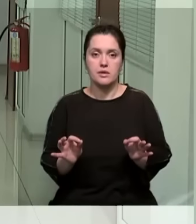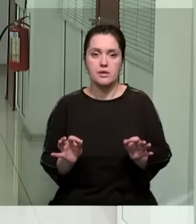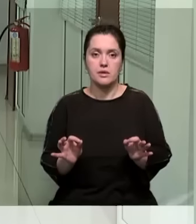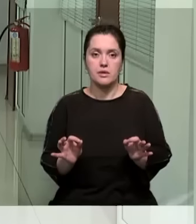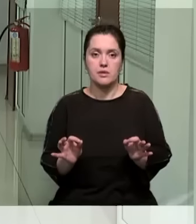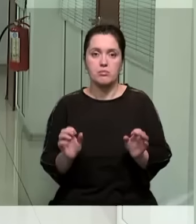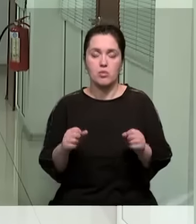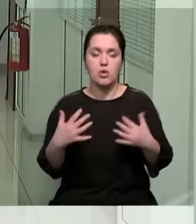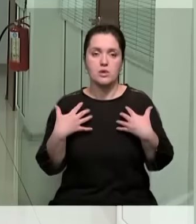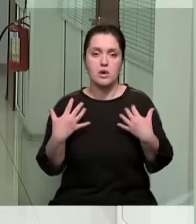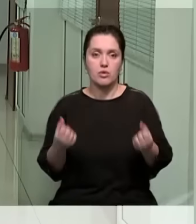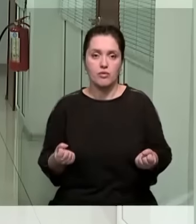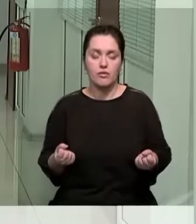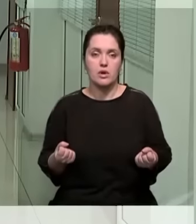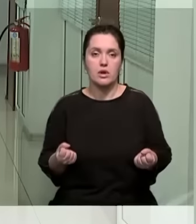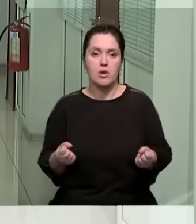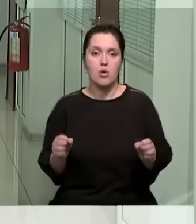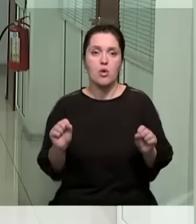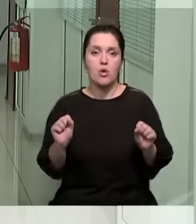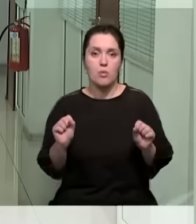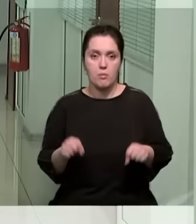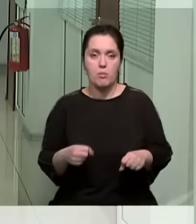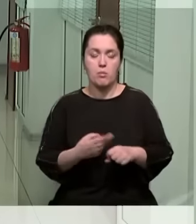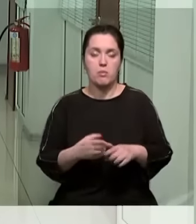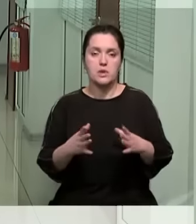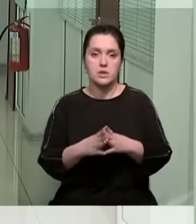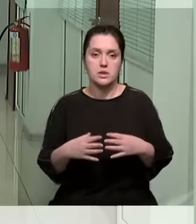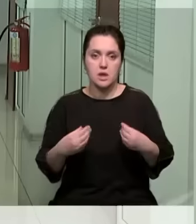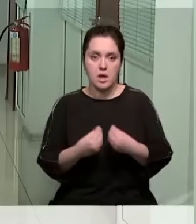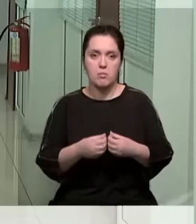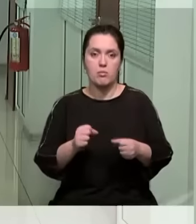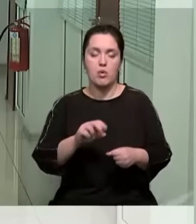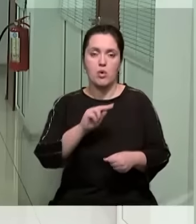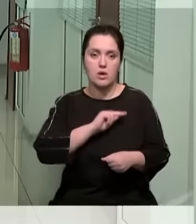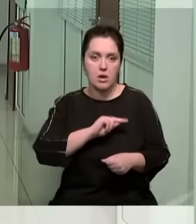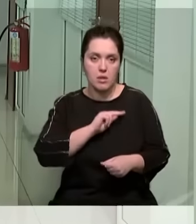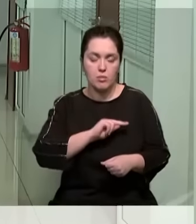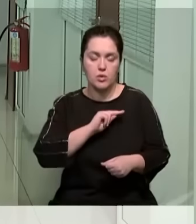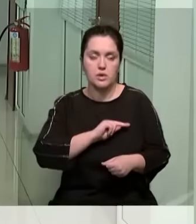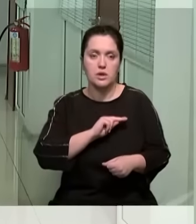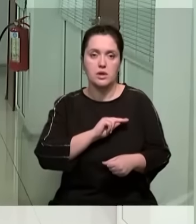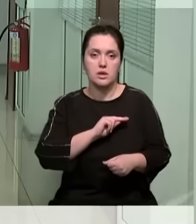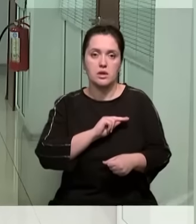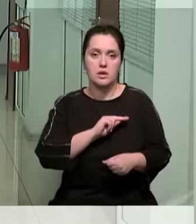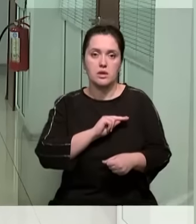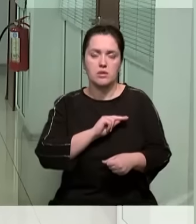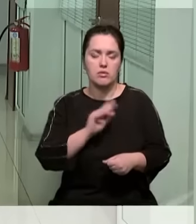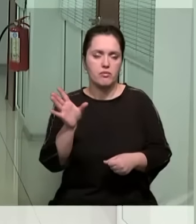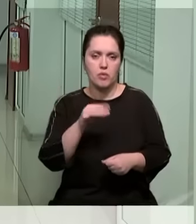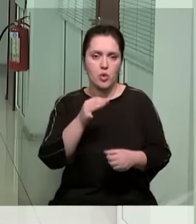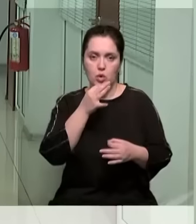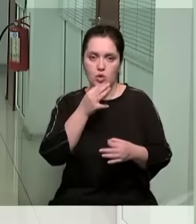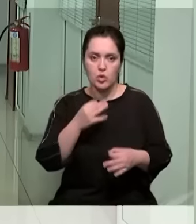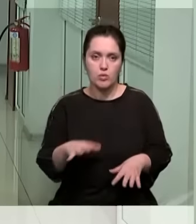могут вести здоровый образ жизни, они могут создавать семьи, работать беспрепятственно во всех структурах,